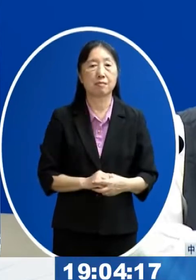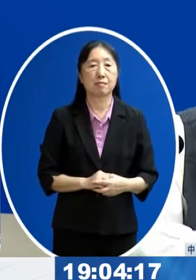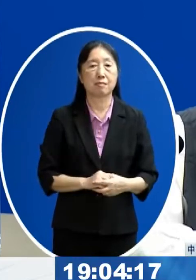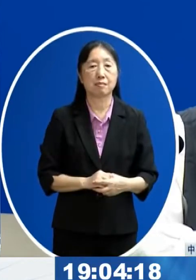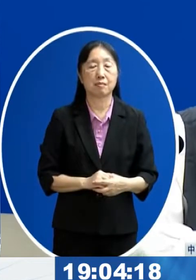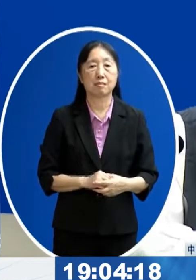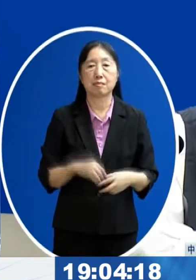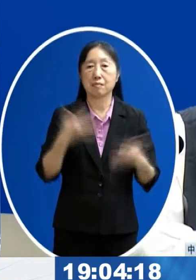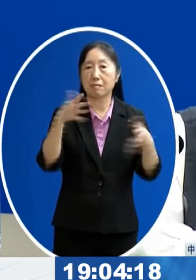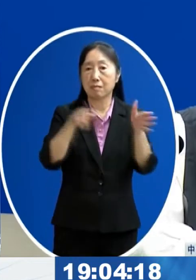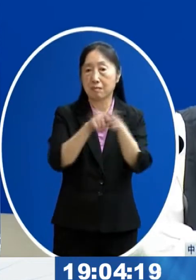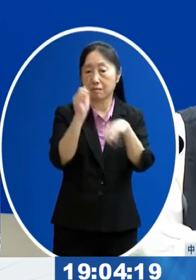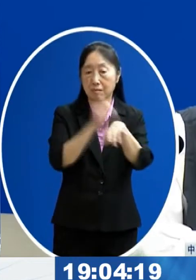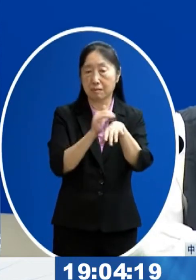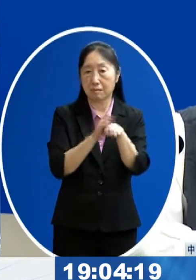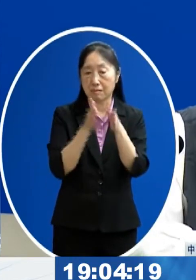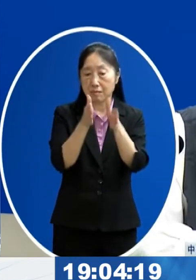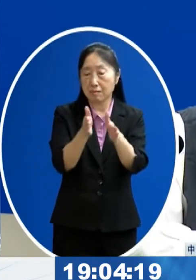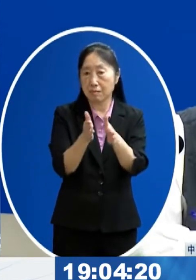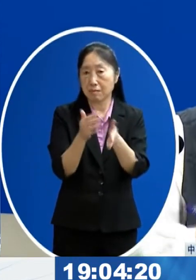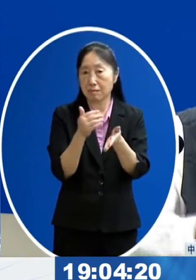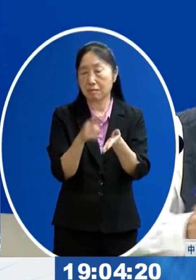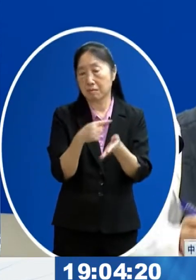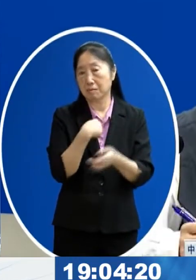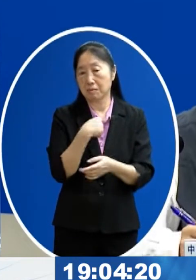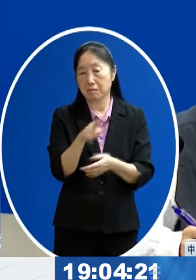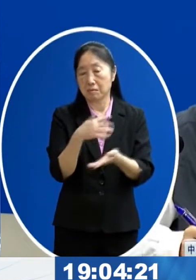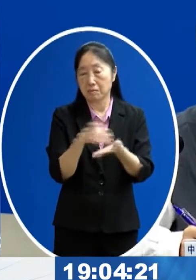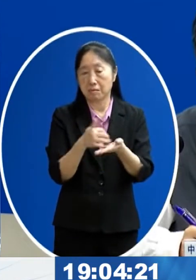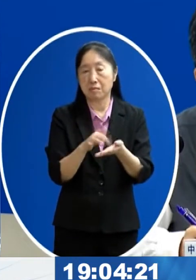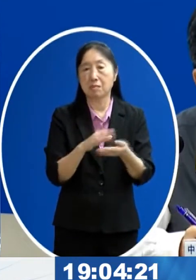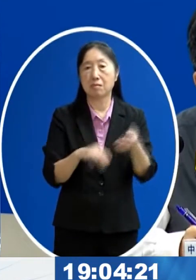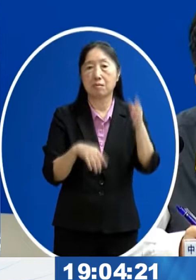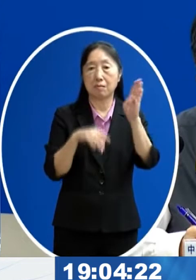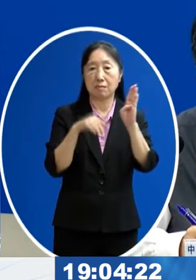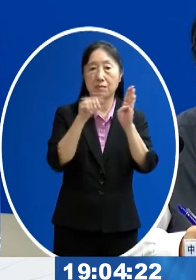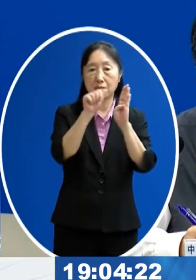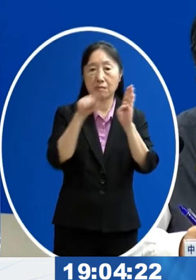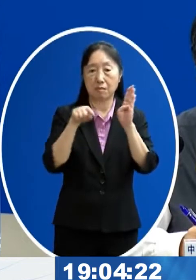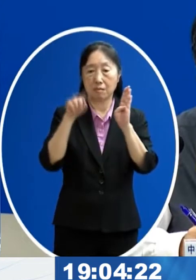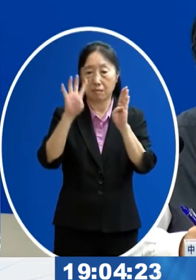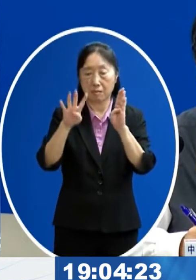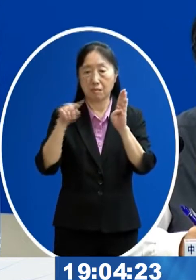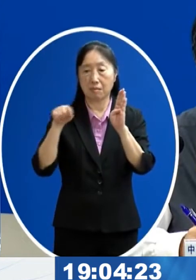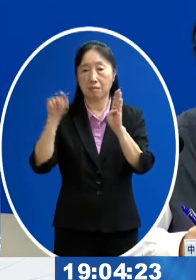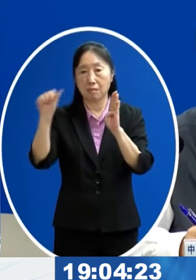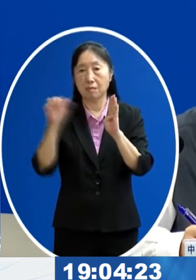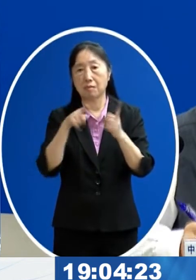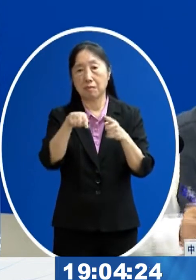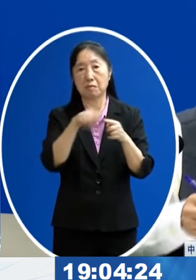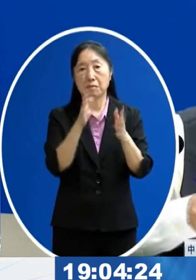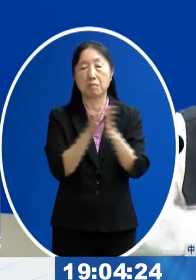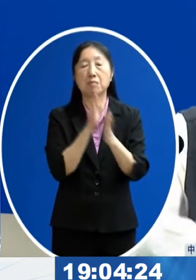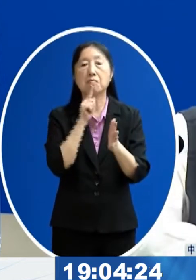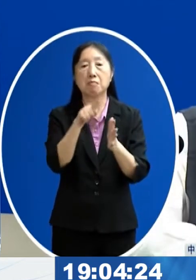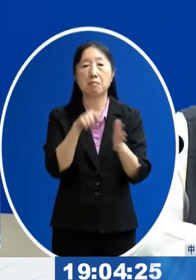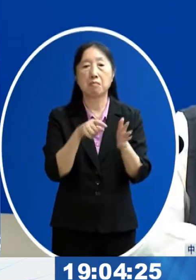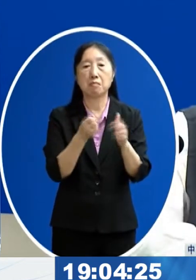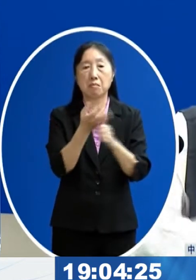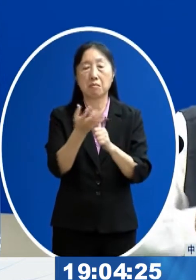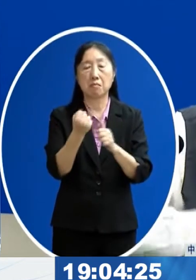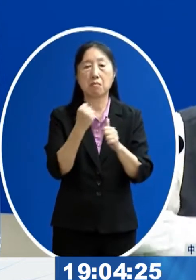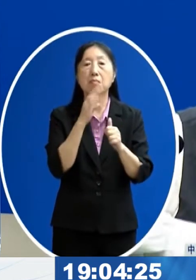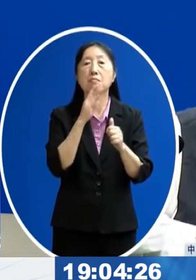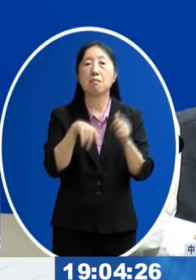有很多的专家是预估说，这个因为 BA.4、BA.5 的免疫逃脱能力比较强哈，那很多